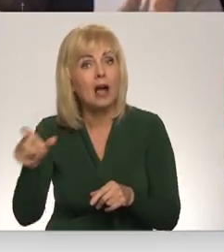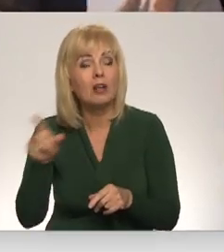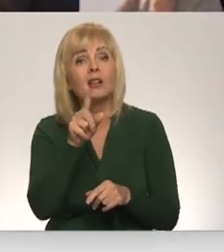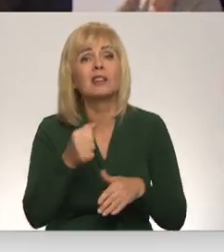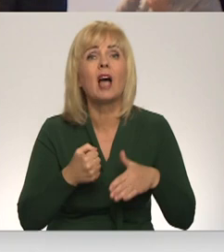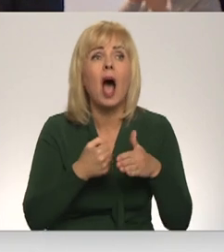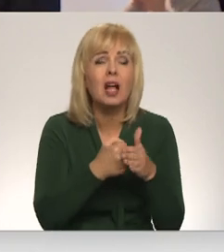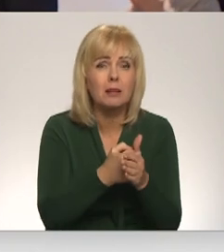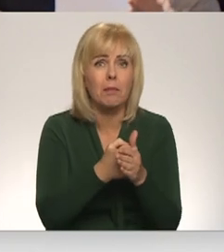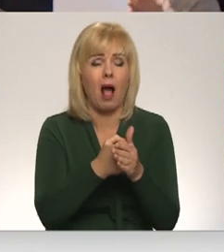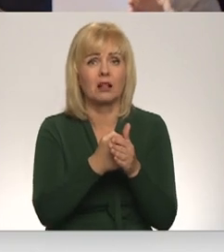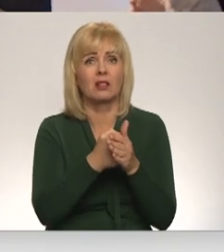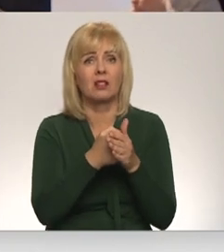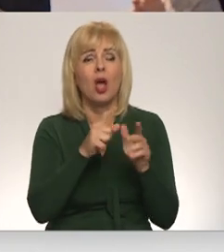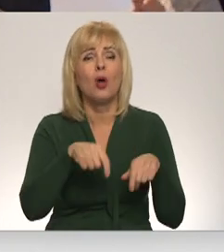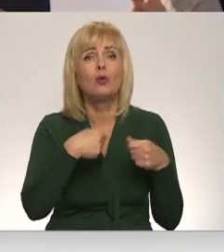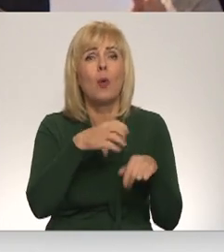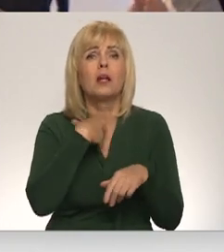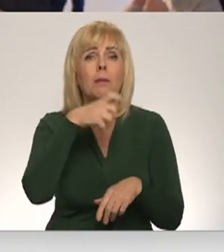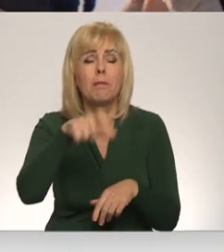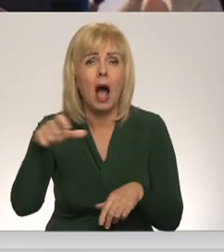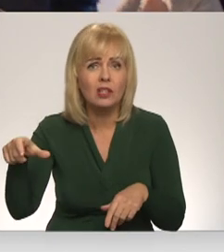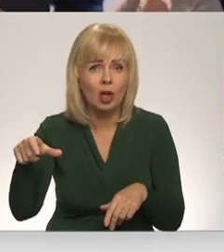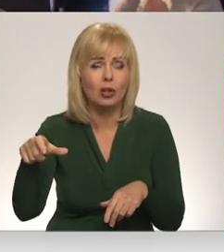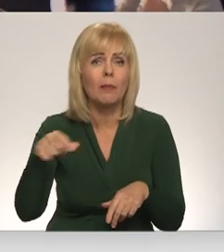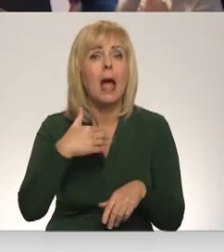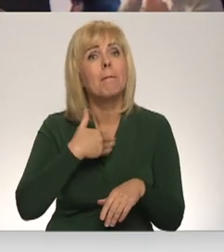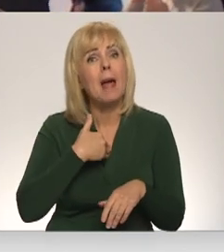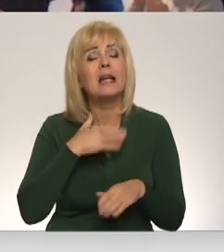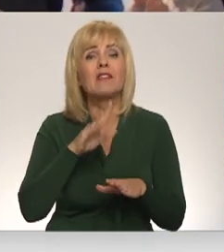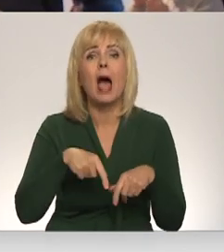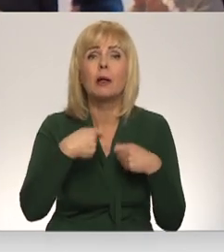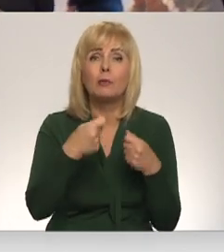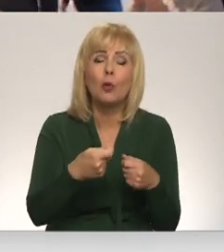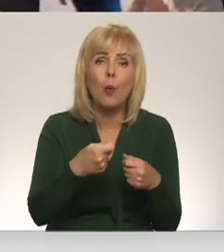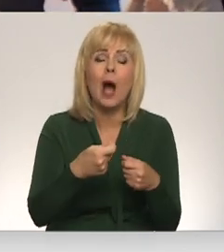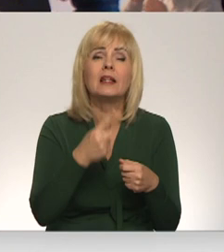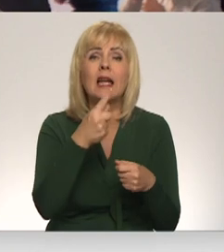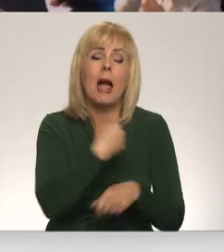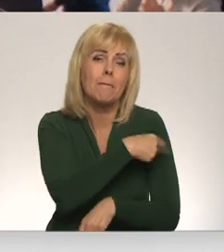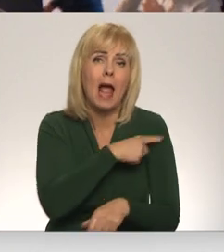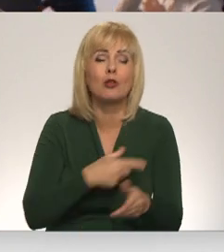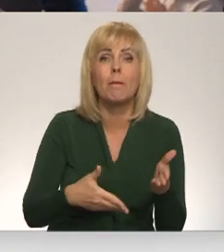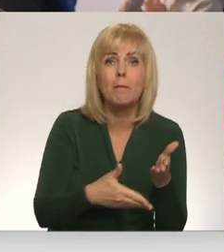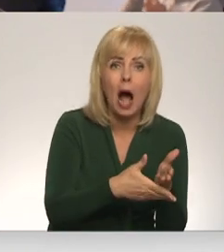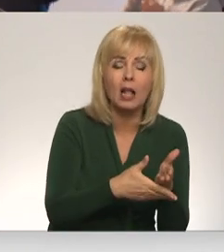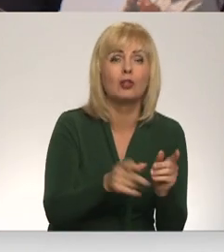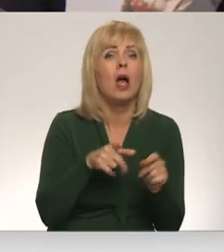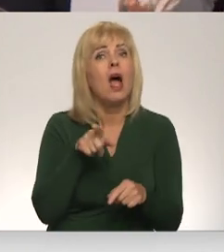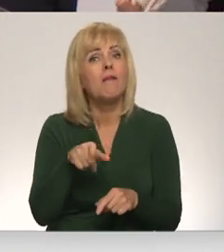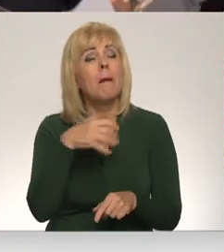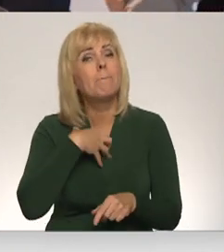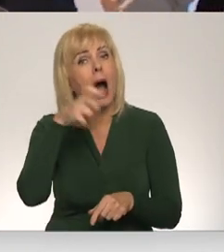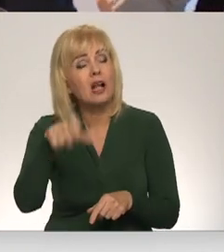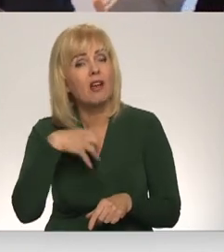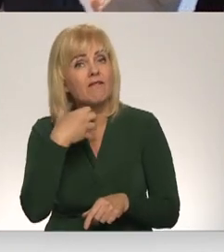uzmundrinājums pacientiem, jo mūsu personāls bieži vien var sniegt to medicīnisko palīdzību, bet pacientam ir nepieciešams arī rūpes,